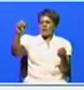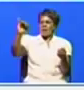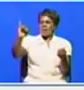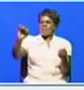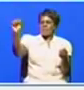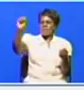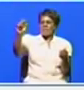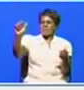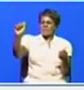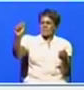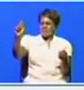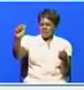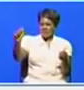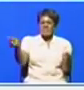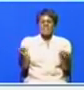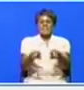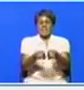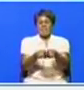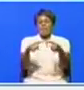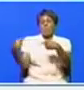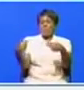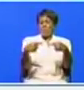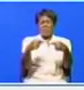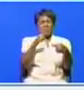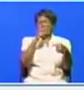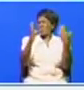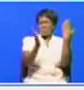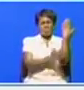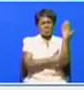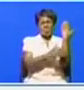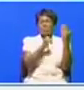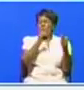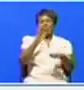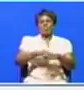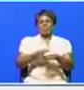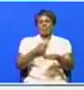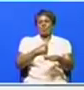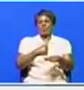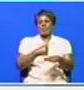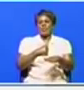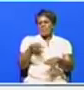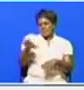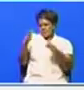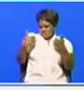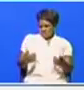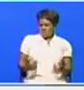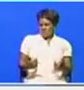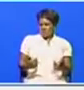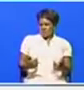pia hivyo hivyo. So vita ni kitu mbaya sana. Kitu mbaya sana. Na wewe binafsi nini ambacho